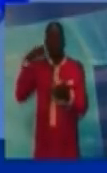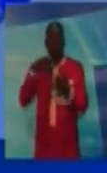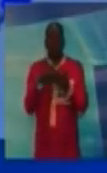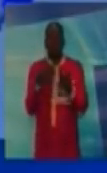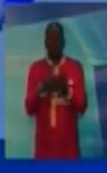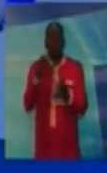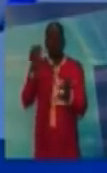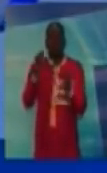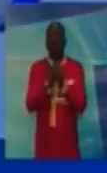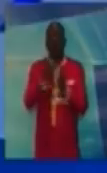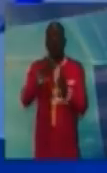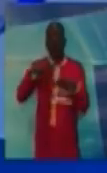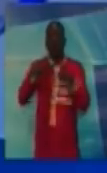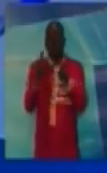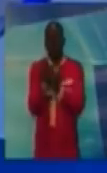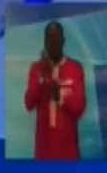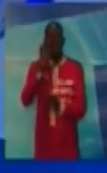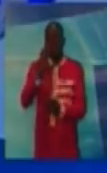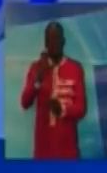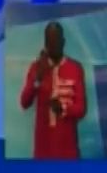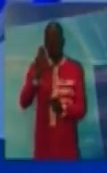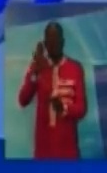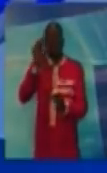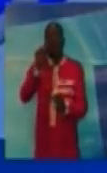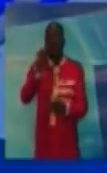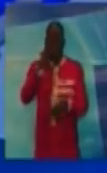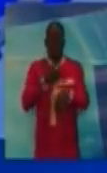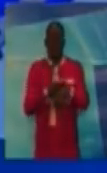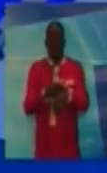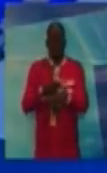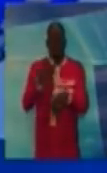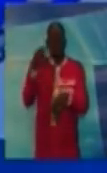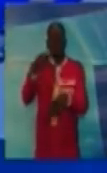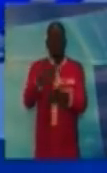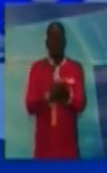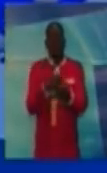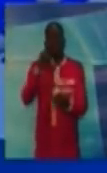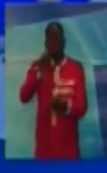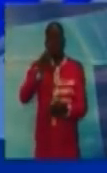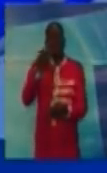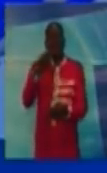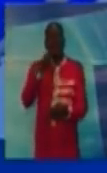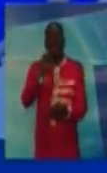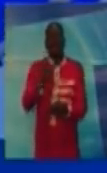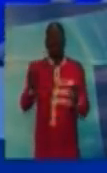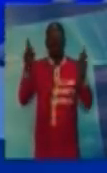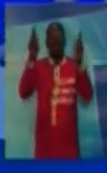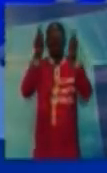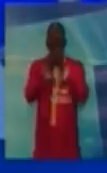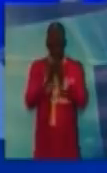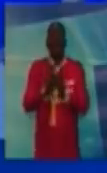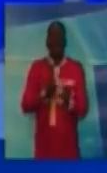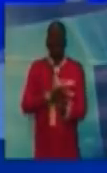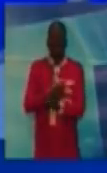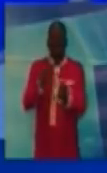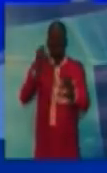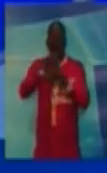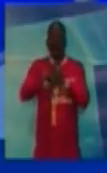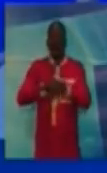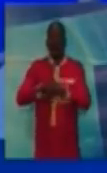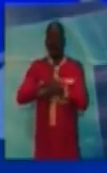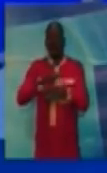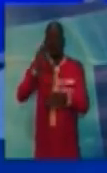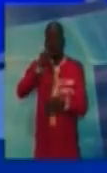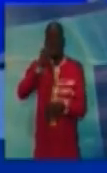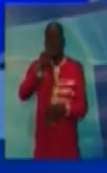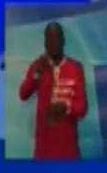groupe B. À 20h, la Guinée sera face à Madagascar. Ce sont des rencontres à suivre sur la RTB